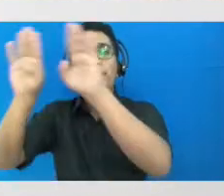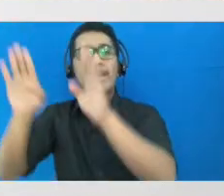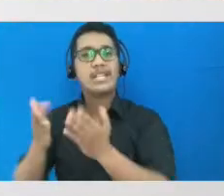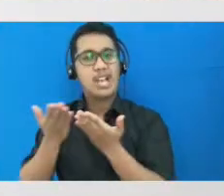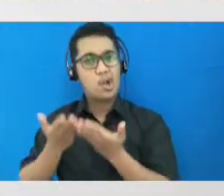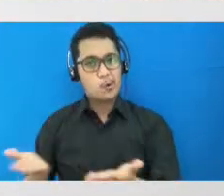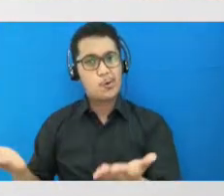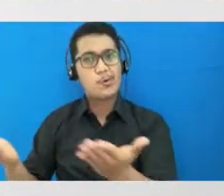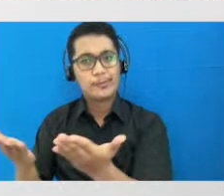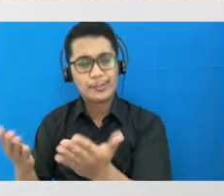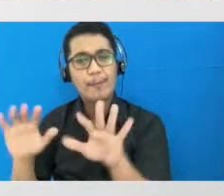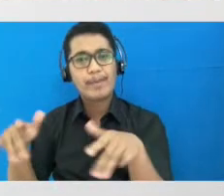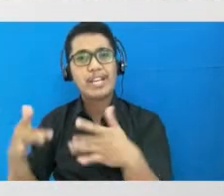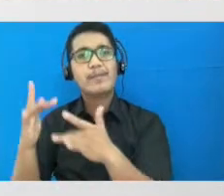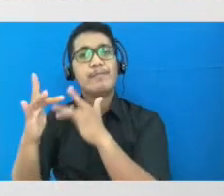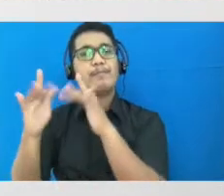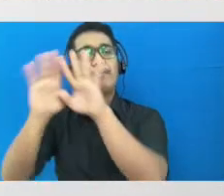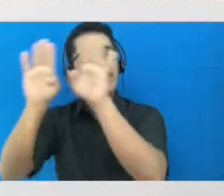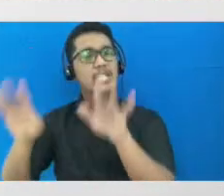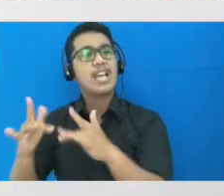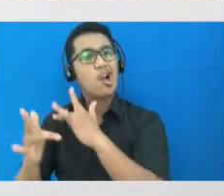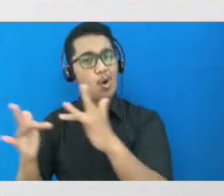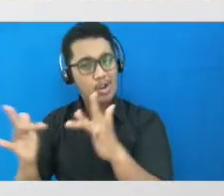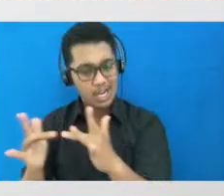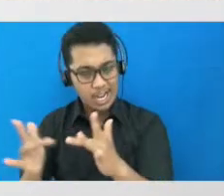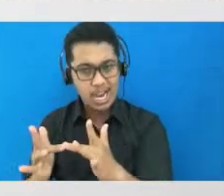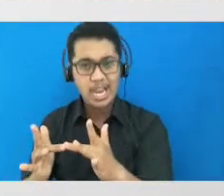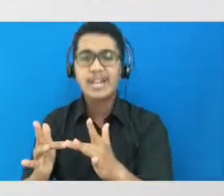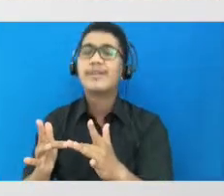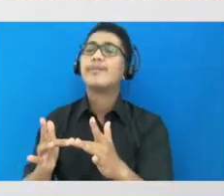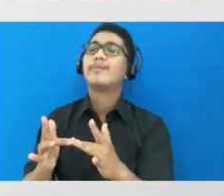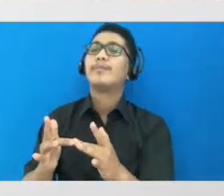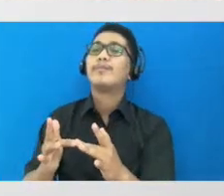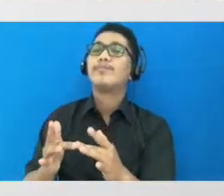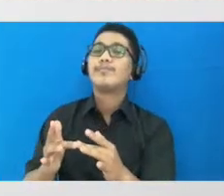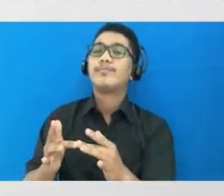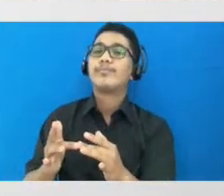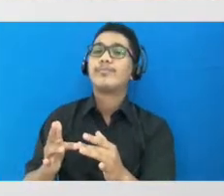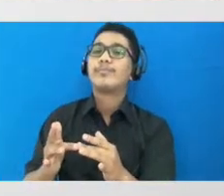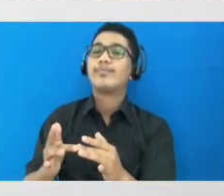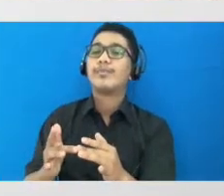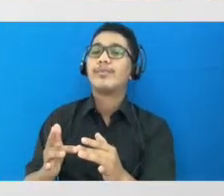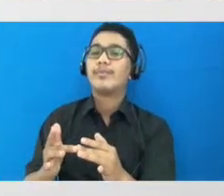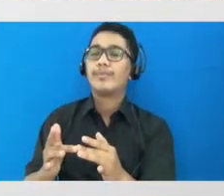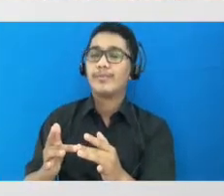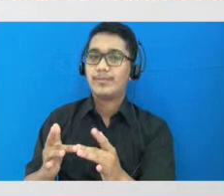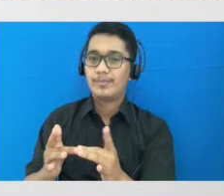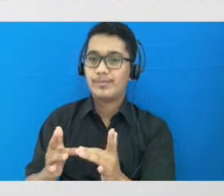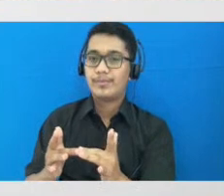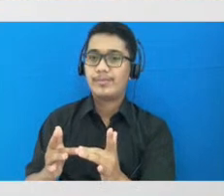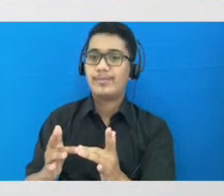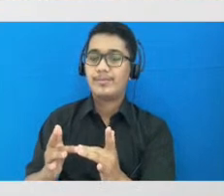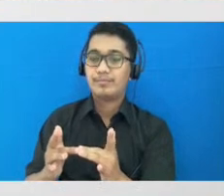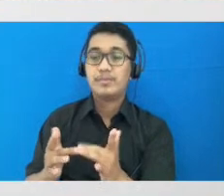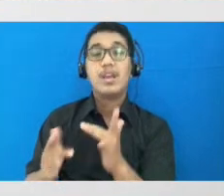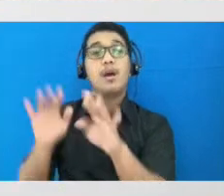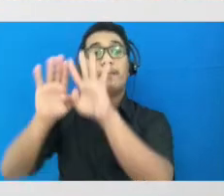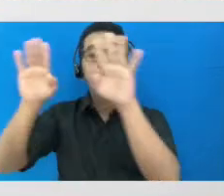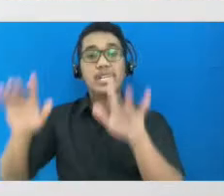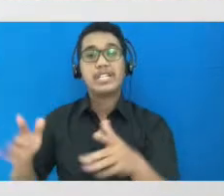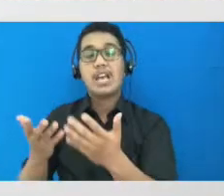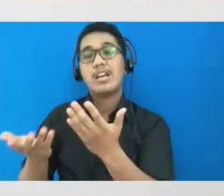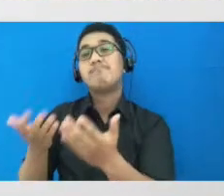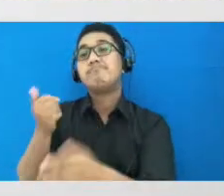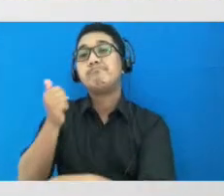online yang secara pribadi, lebih kita utamakan adalah media-media mainstream yang memang bisa melakukan